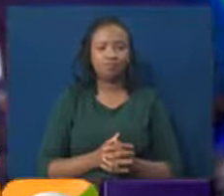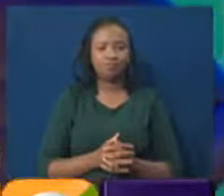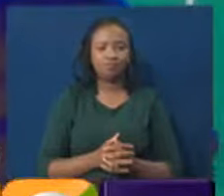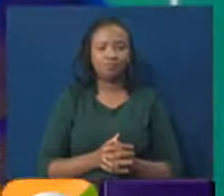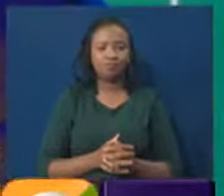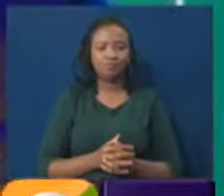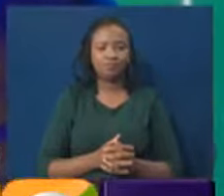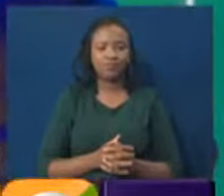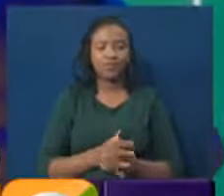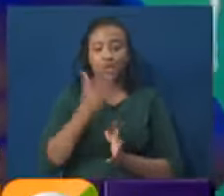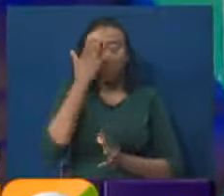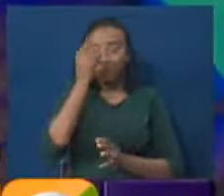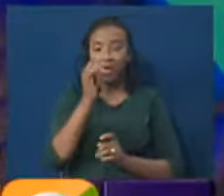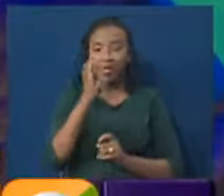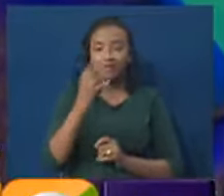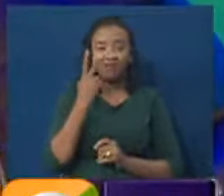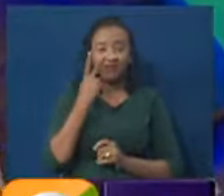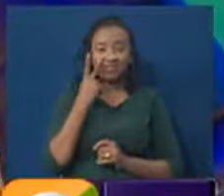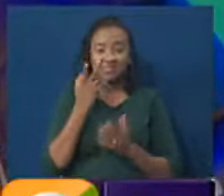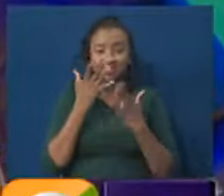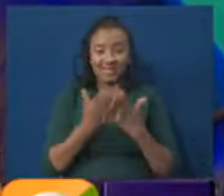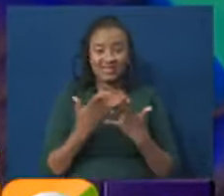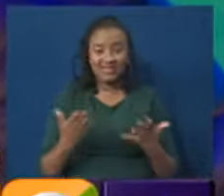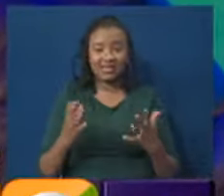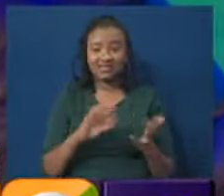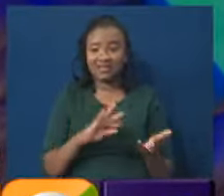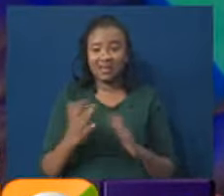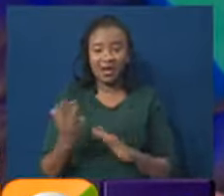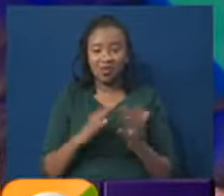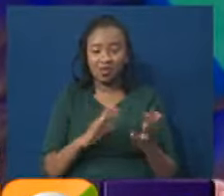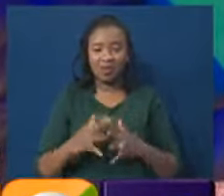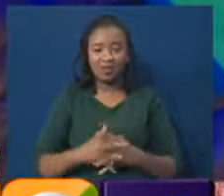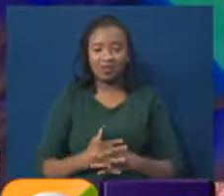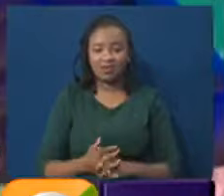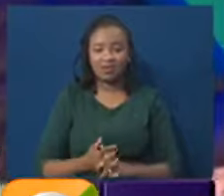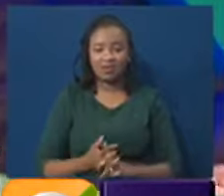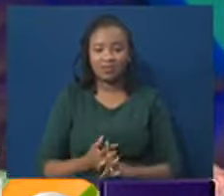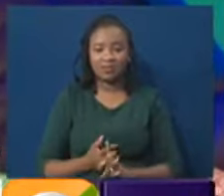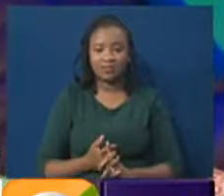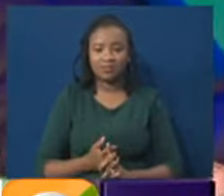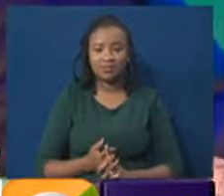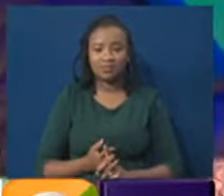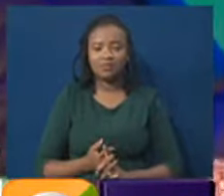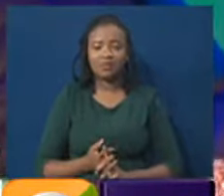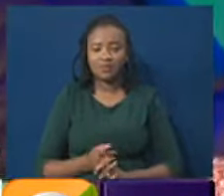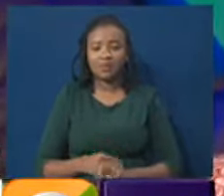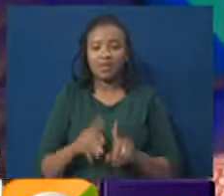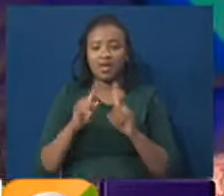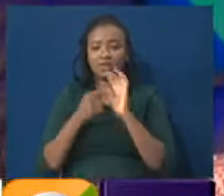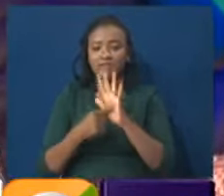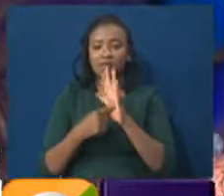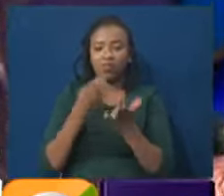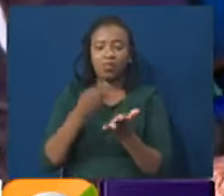cost of living venye iko kulingana na finance act ambayo iliongeza